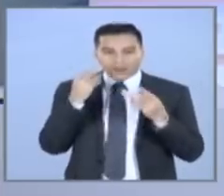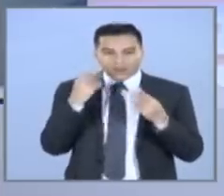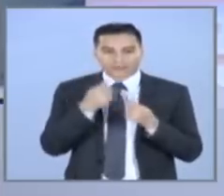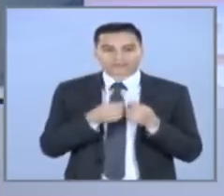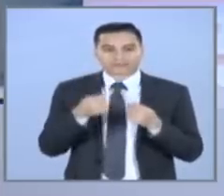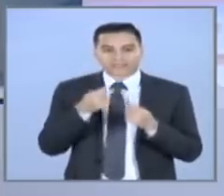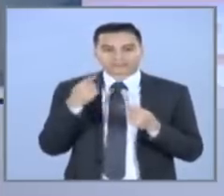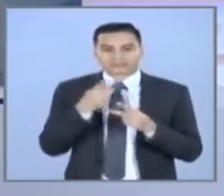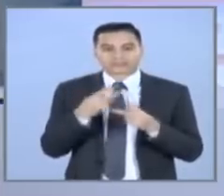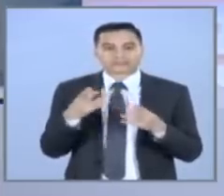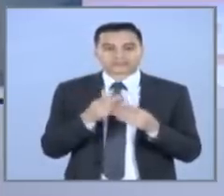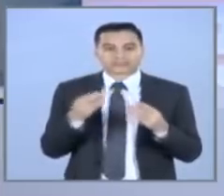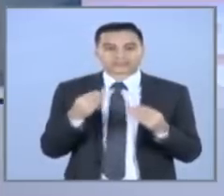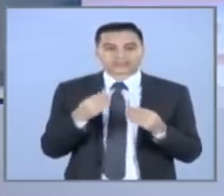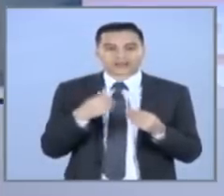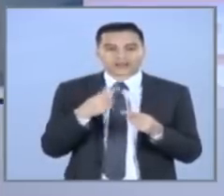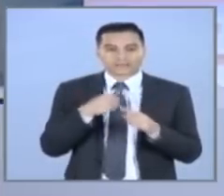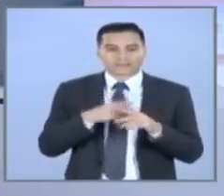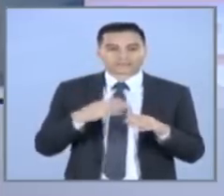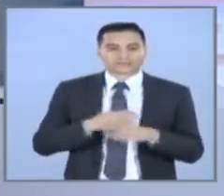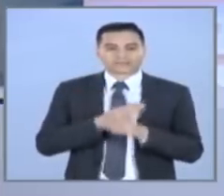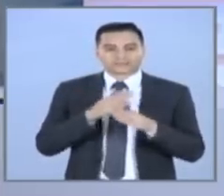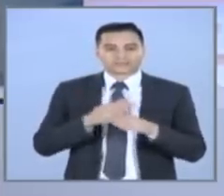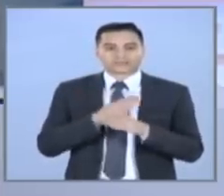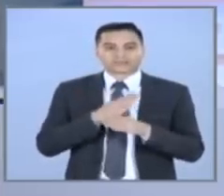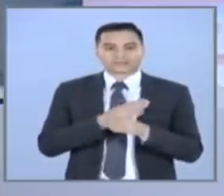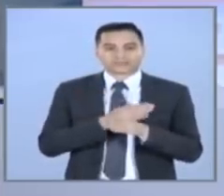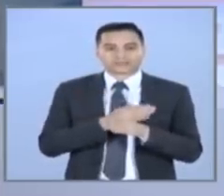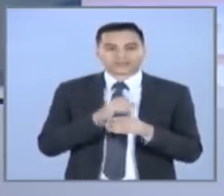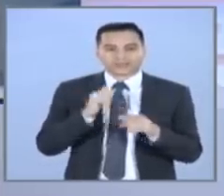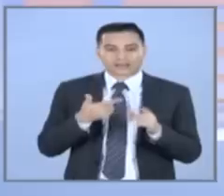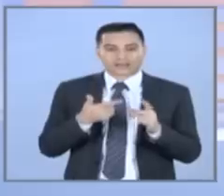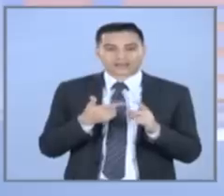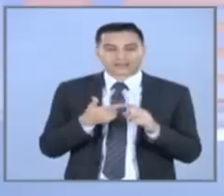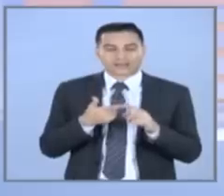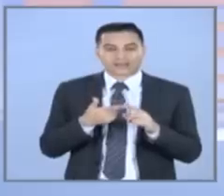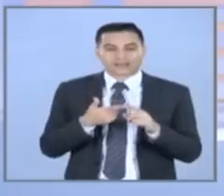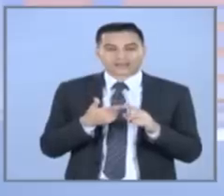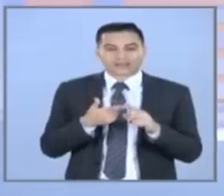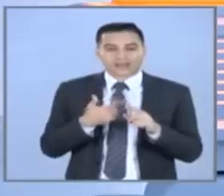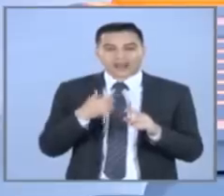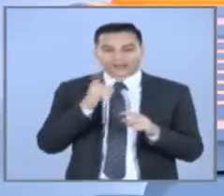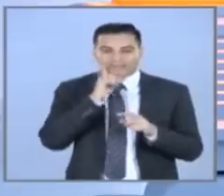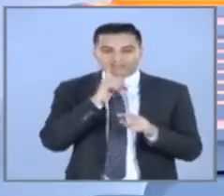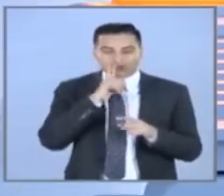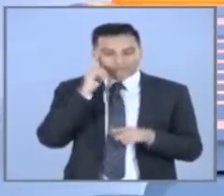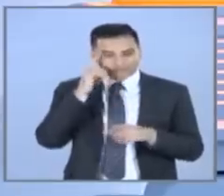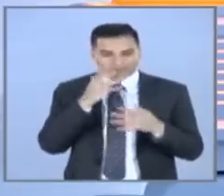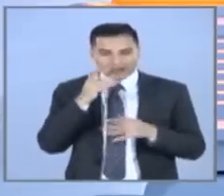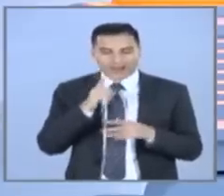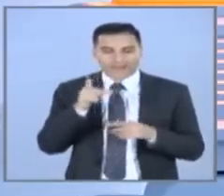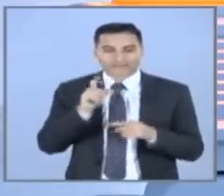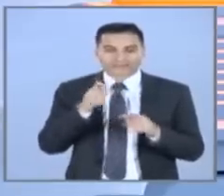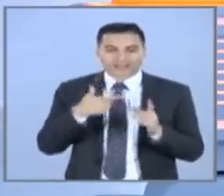معلومات وسهر ليالي مش قادر أقول لحضرتك قد إيه يعني. الحاجة أنا مش عايز أقلقكم ولكن ده